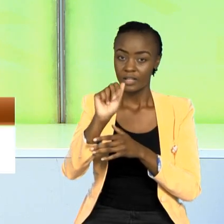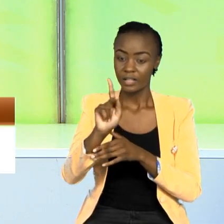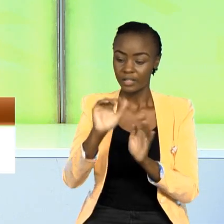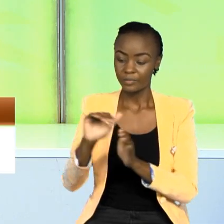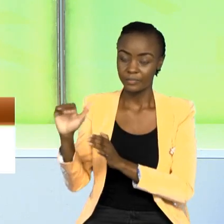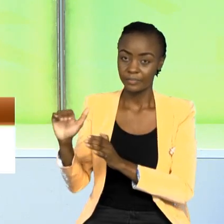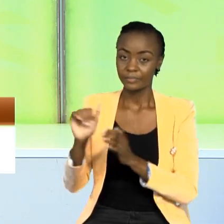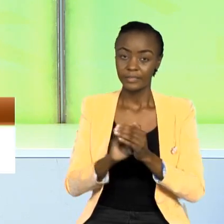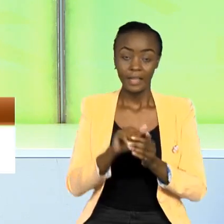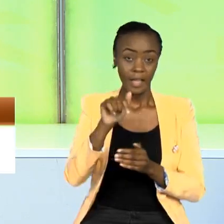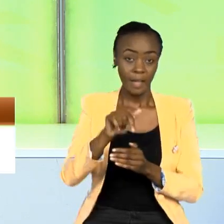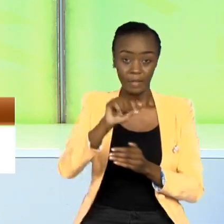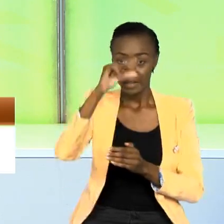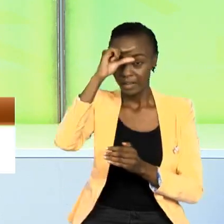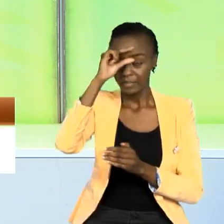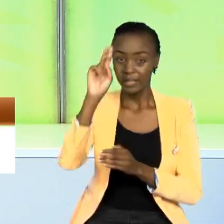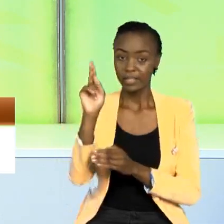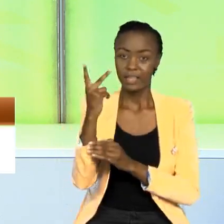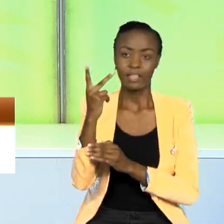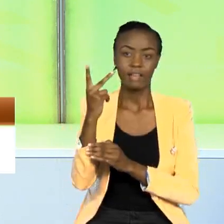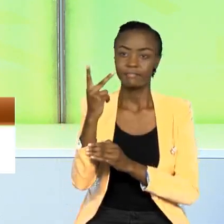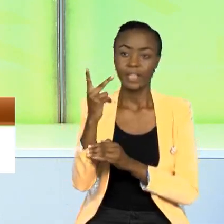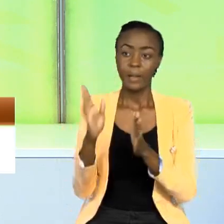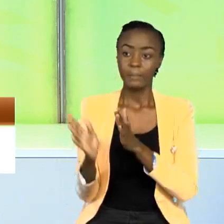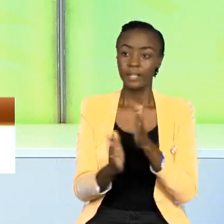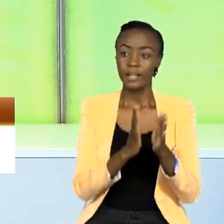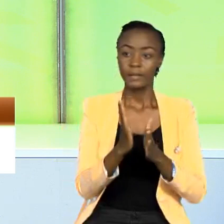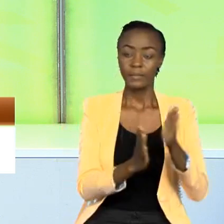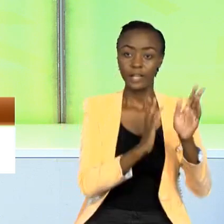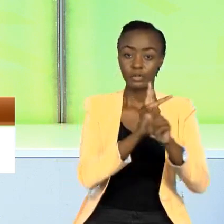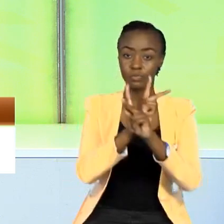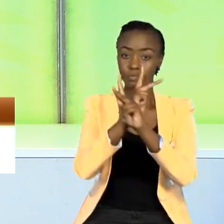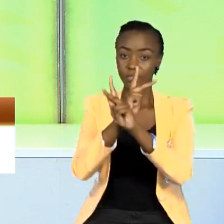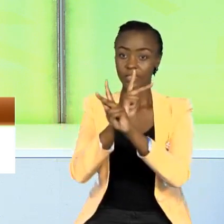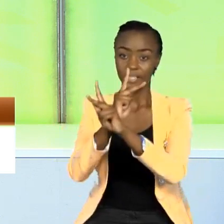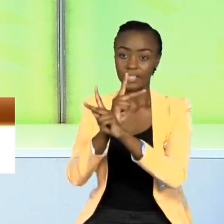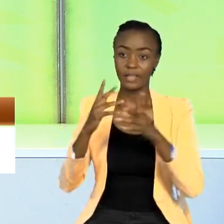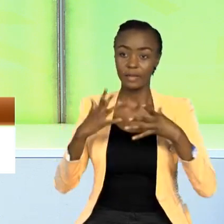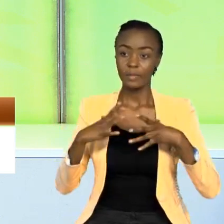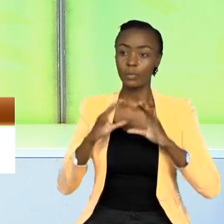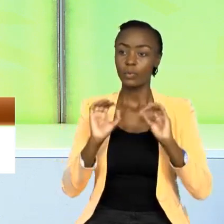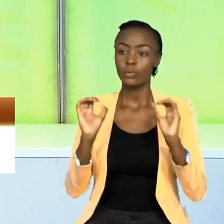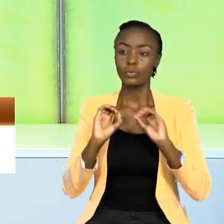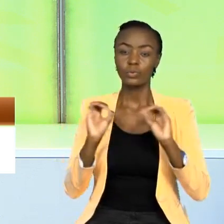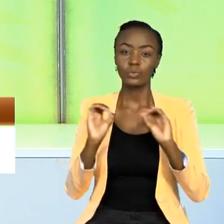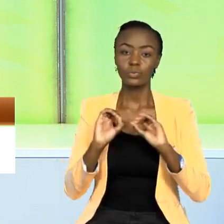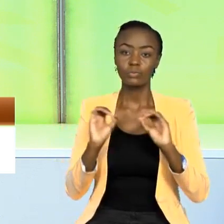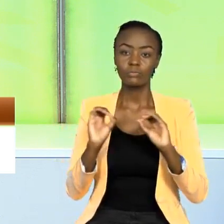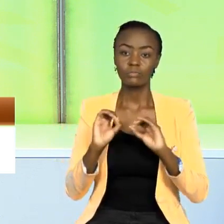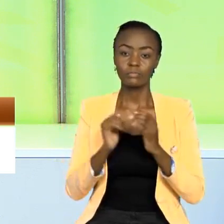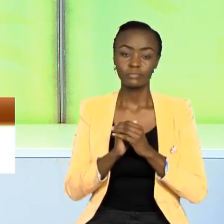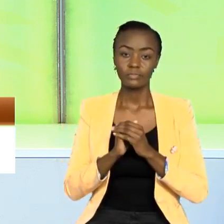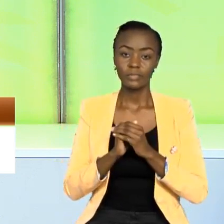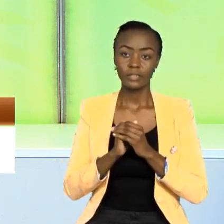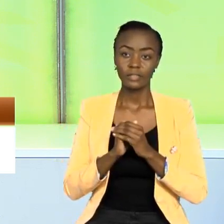Serikali ya Kenya ilishindwa kuweka mipango kabambe ya kuwalinda raia ambao ingehakikisha Wakenya wote wala sio watu wachache ambao